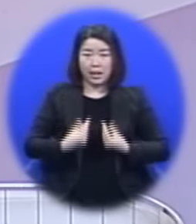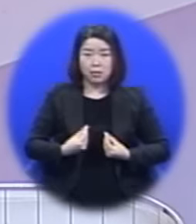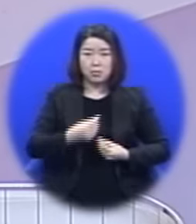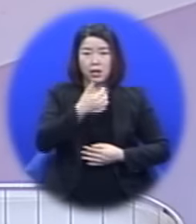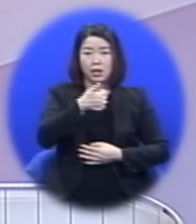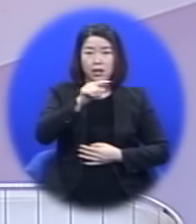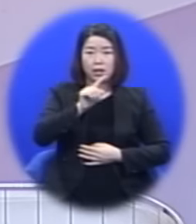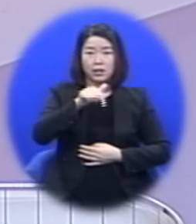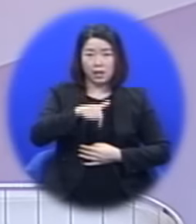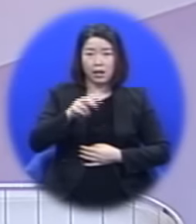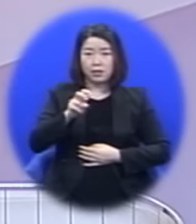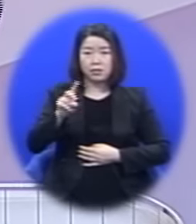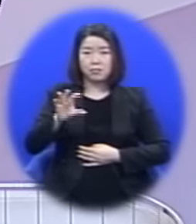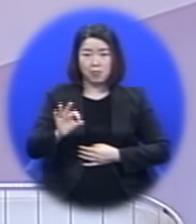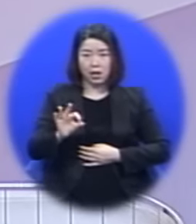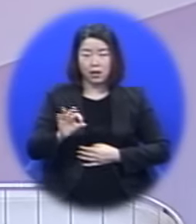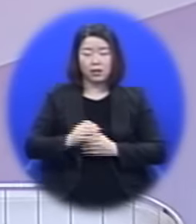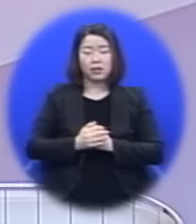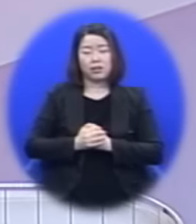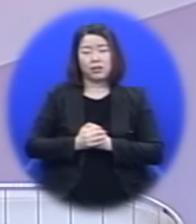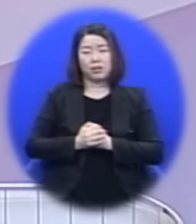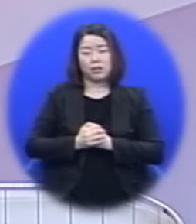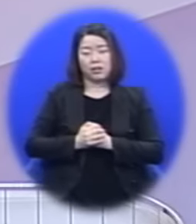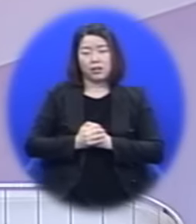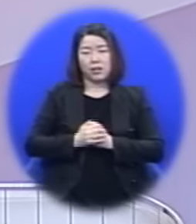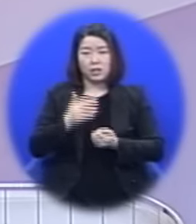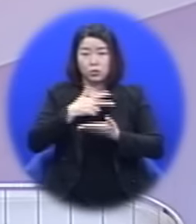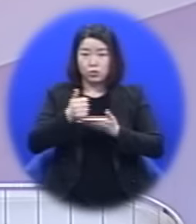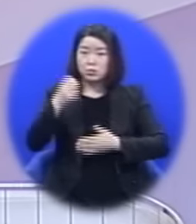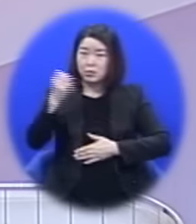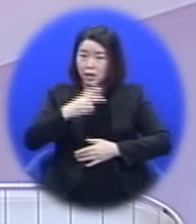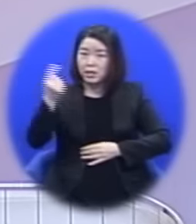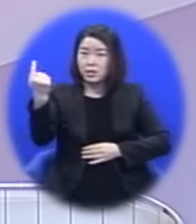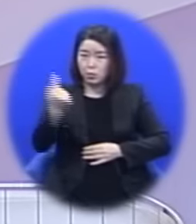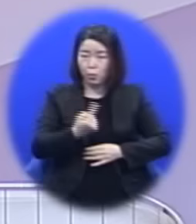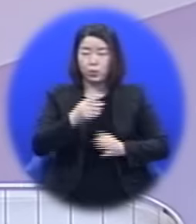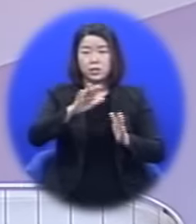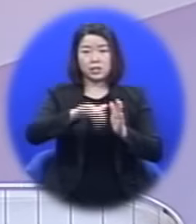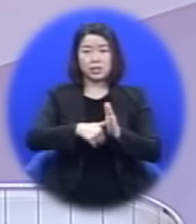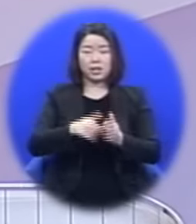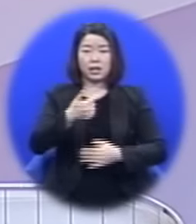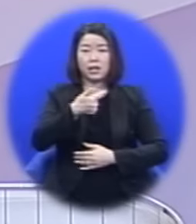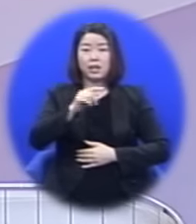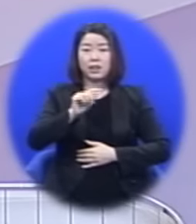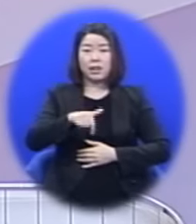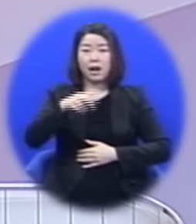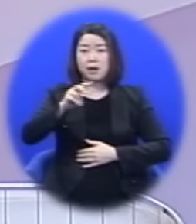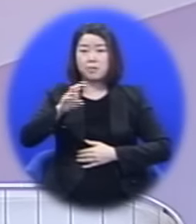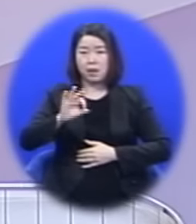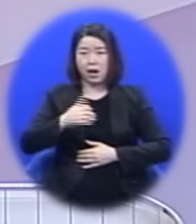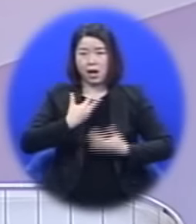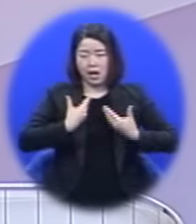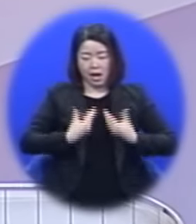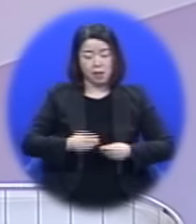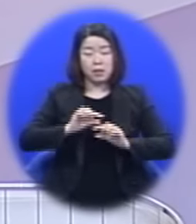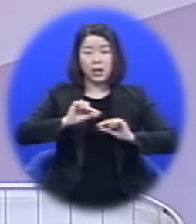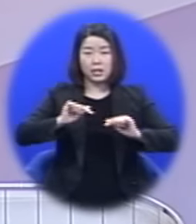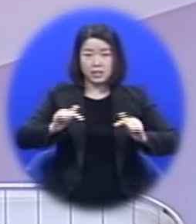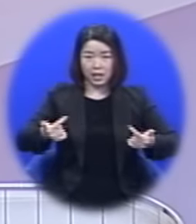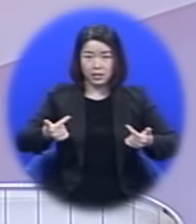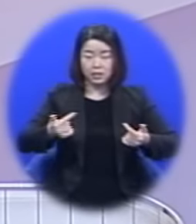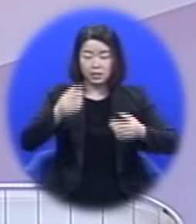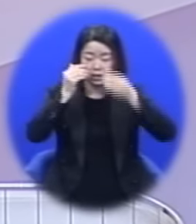것. 하나님이 다시 오실 때, 주님이 다시 오실 때 낭망하지 않는 성도를 보겠느냐 하는.